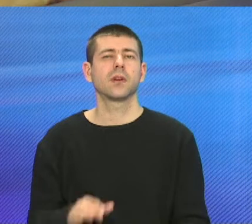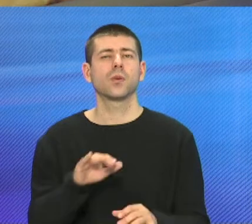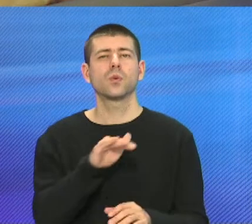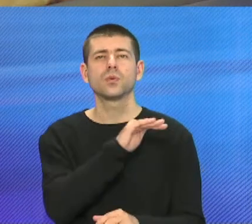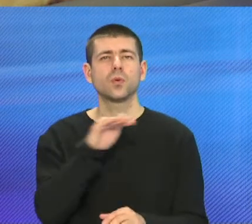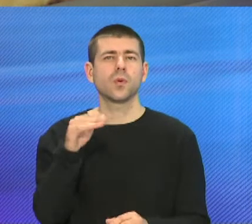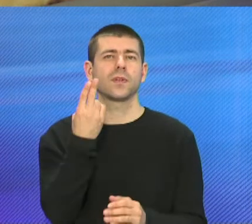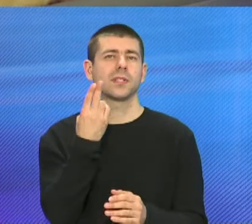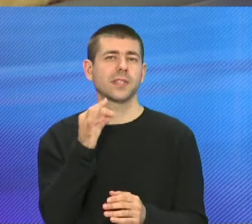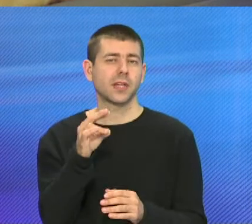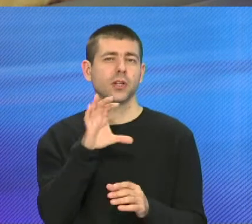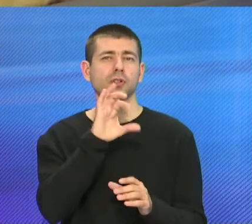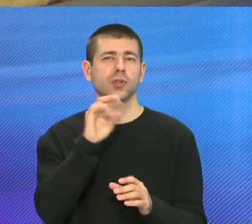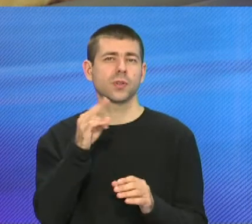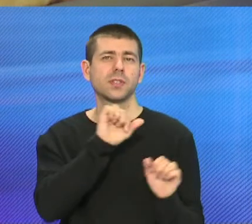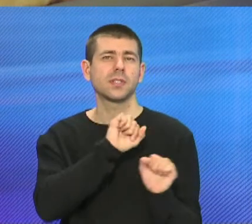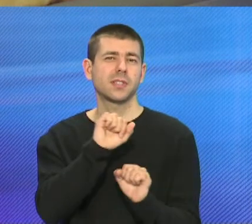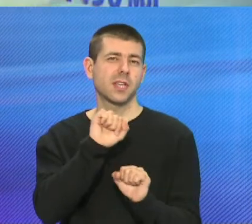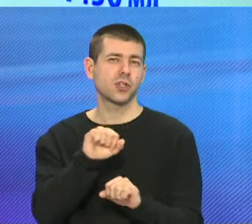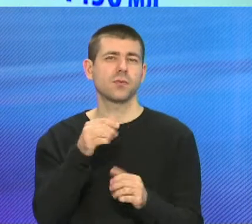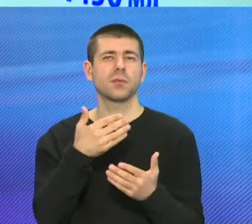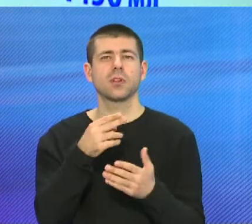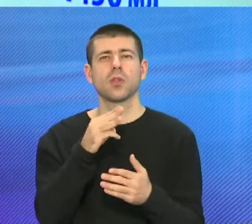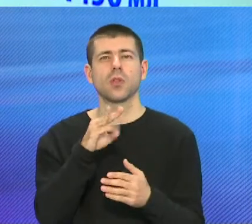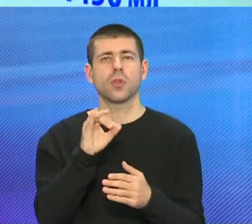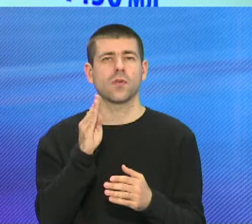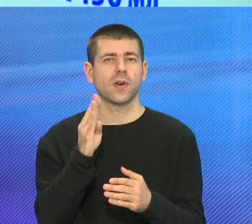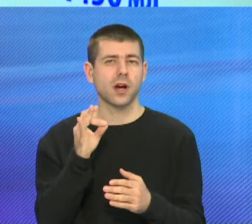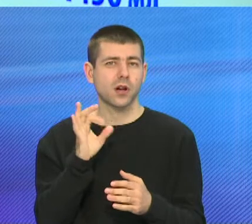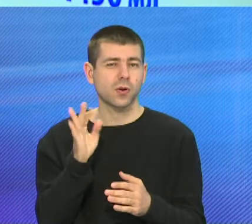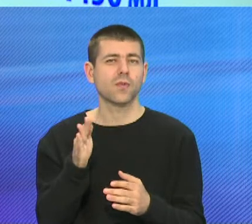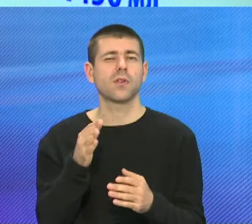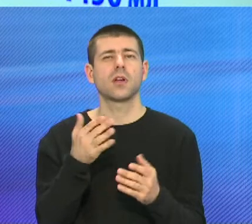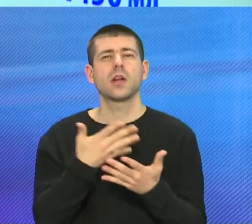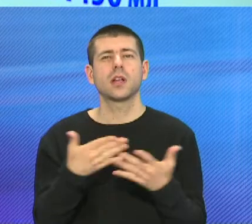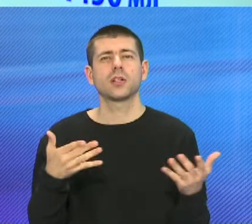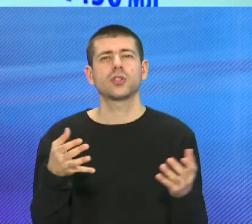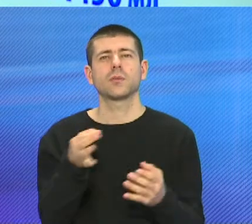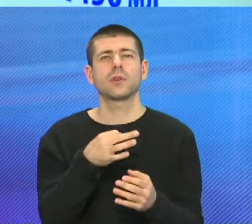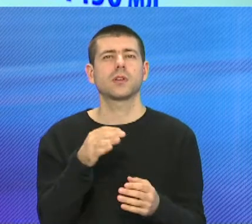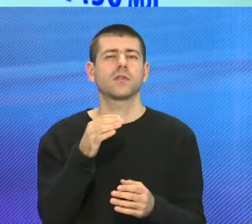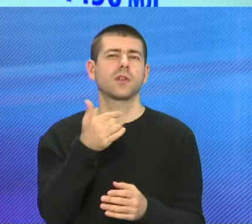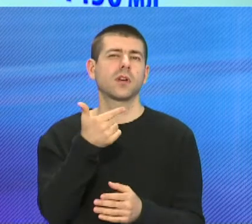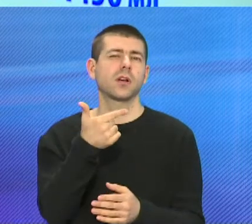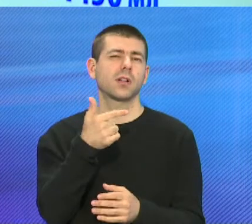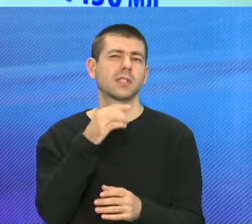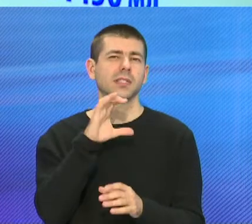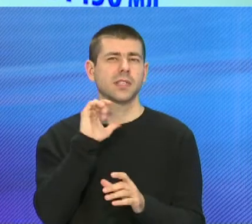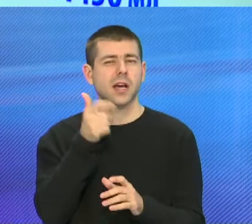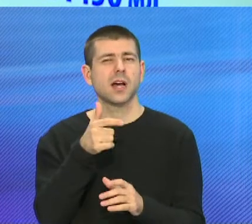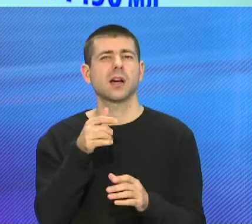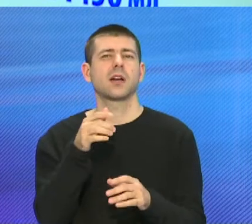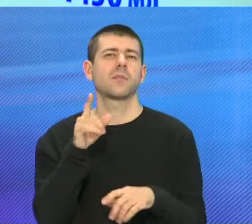Узровень цен на социально значные товары и их ассортимент, наявность на прилавках гандлевых объектов, садовины и городнины айчинной